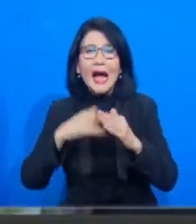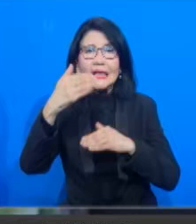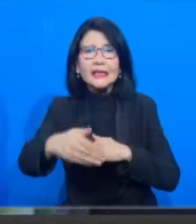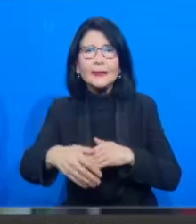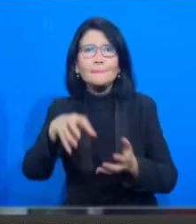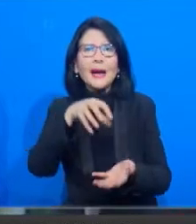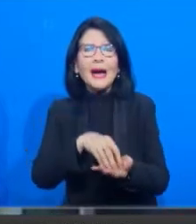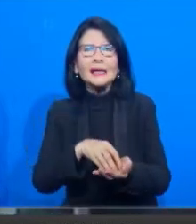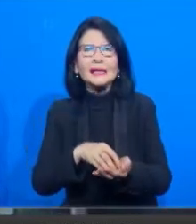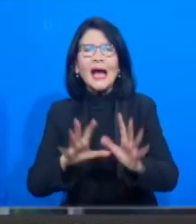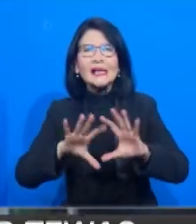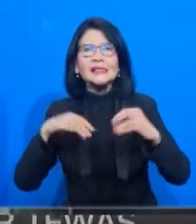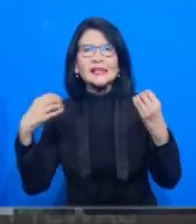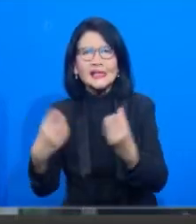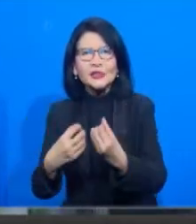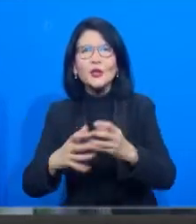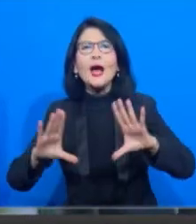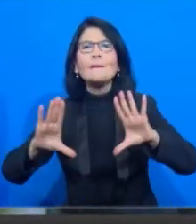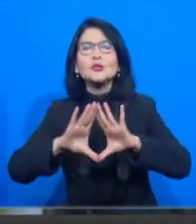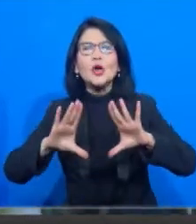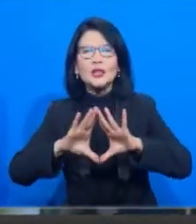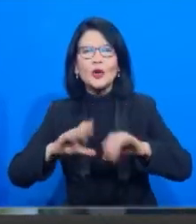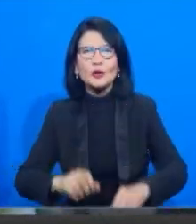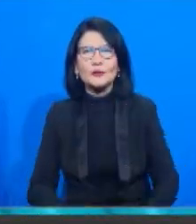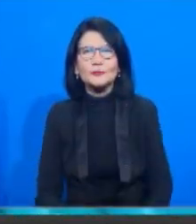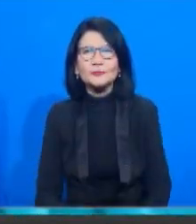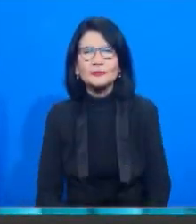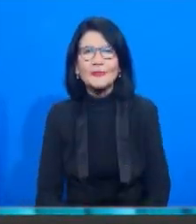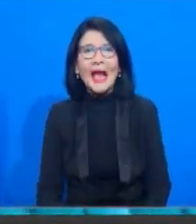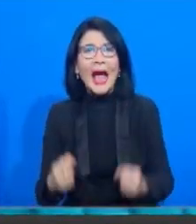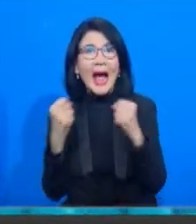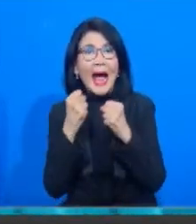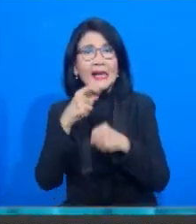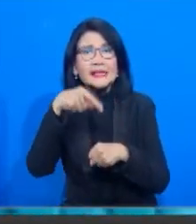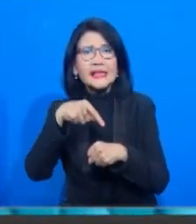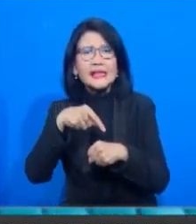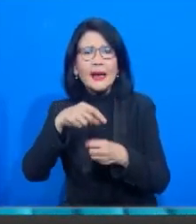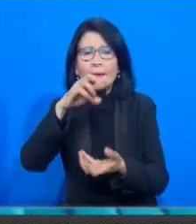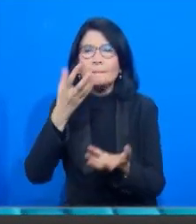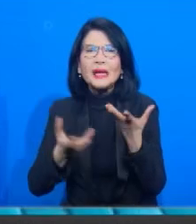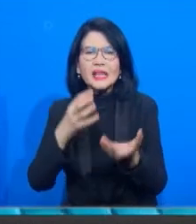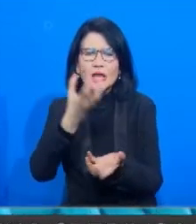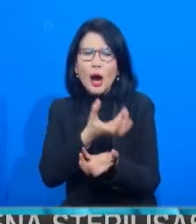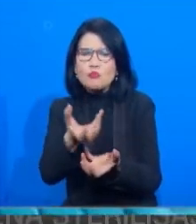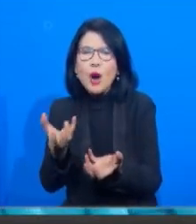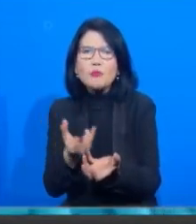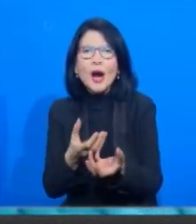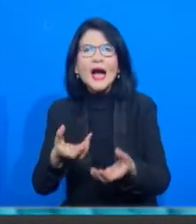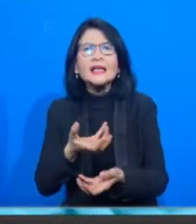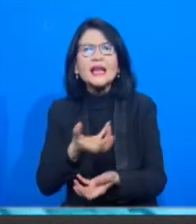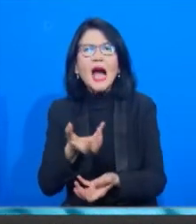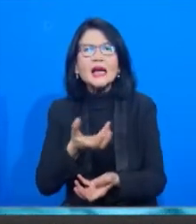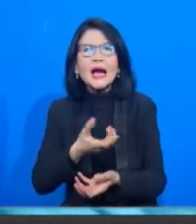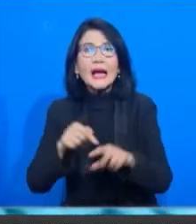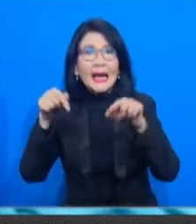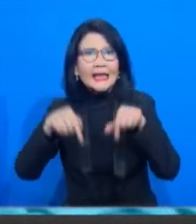Mada, Kecamatan Mojosari, Kabupaten Mojokerto. Es teler yang biasanya hanya berisi buah dan aneka agar-agar, namun es teler